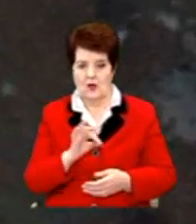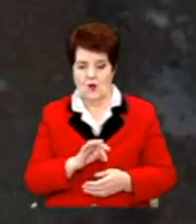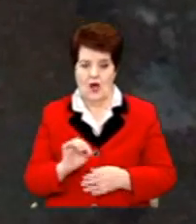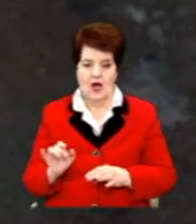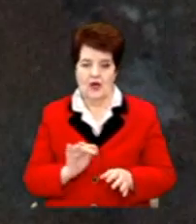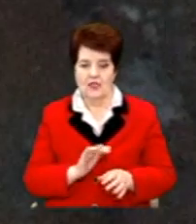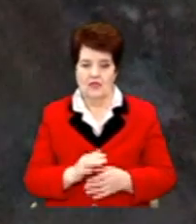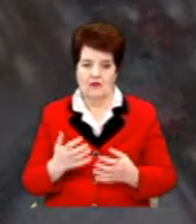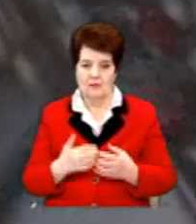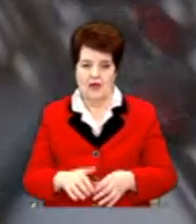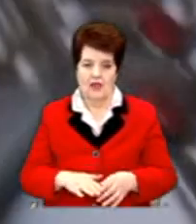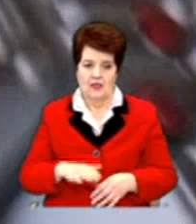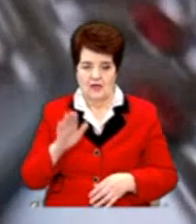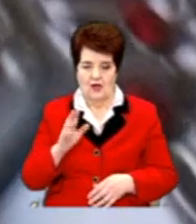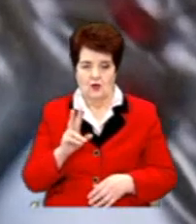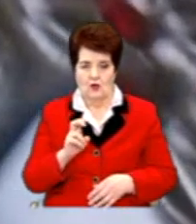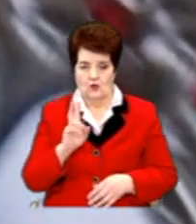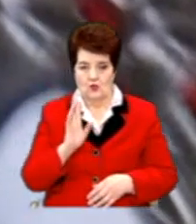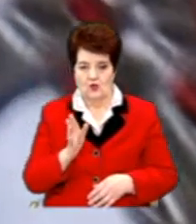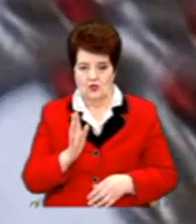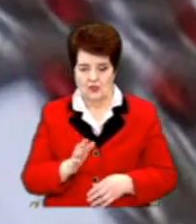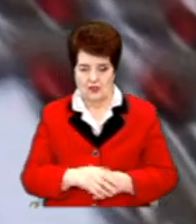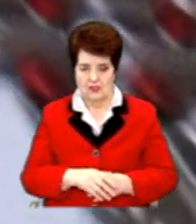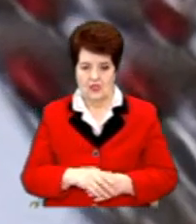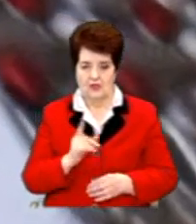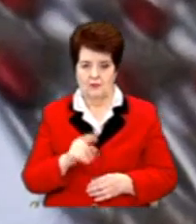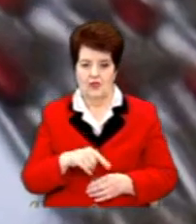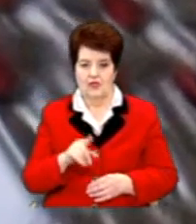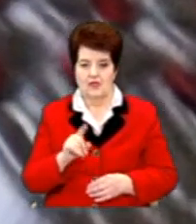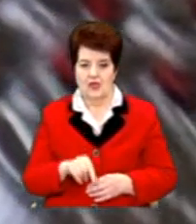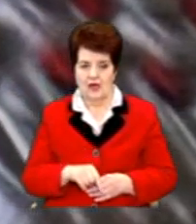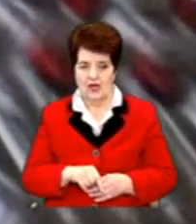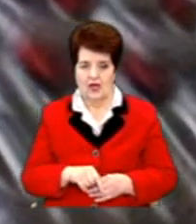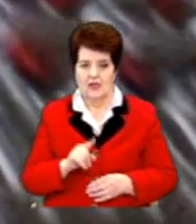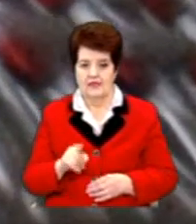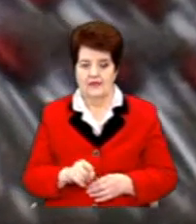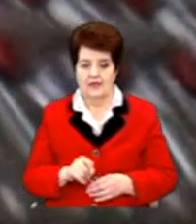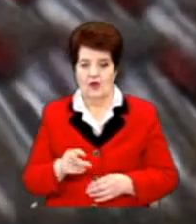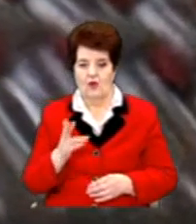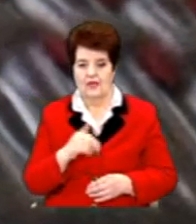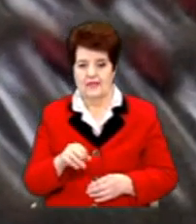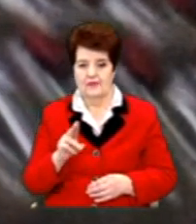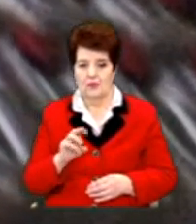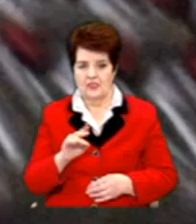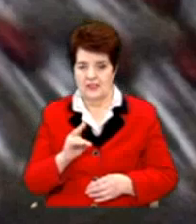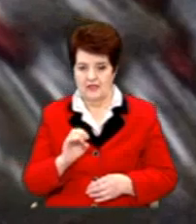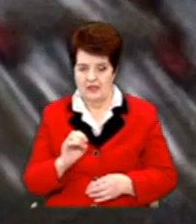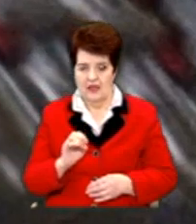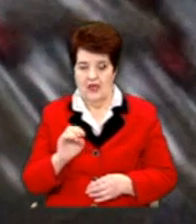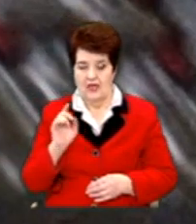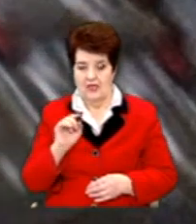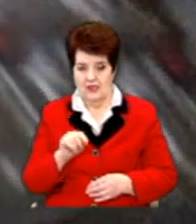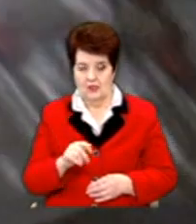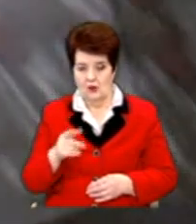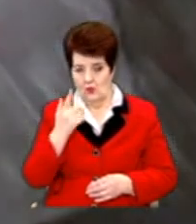deținătorii unor aparate de zbor și alte peste 250 printre articole de uz casnic sau dispozitive industriale. Într-un comunicat